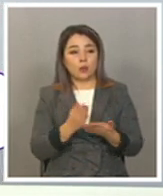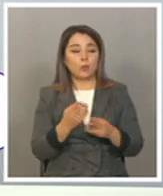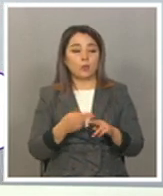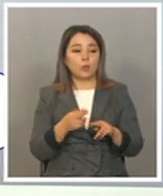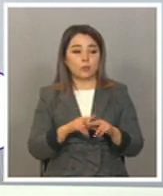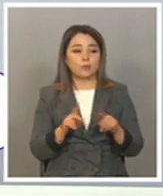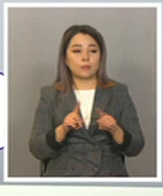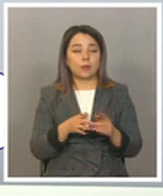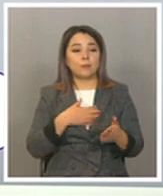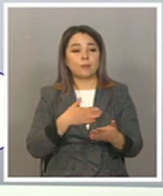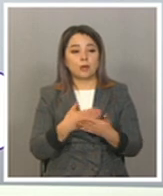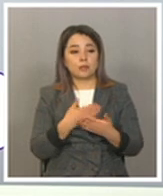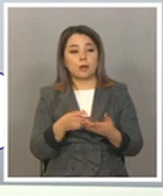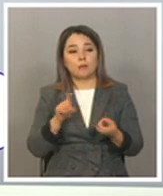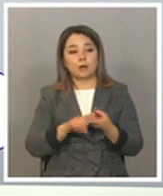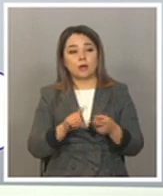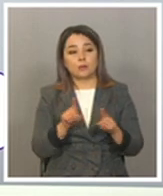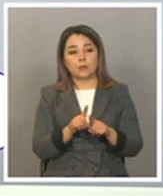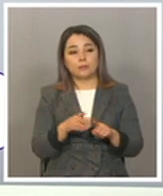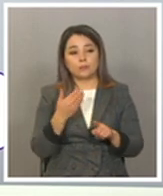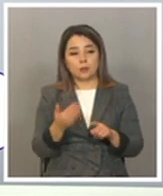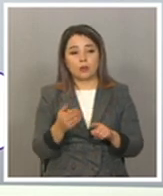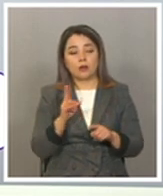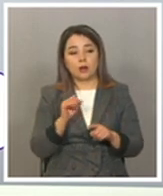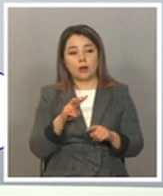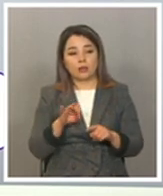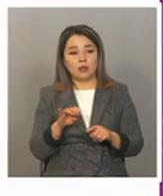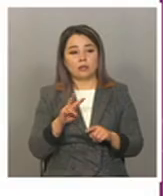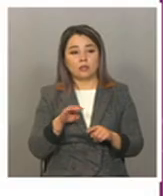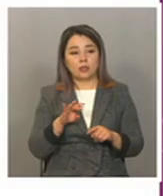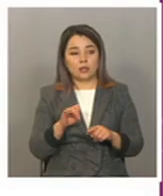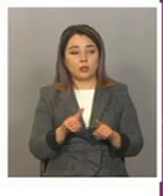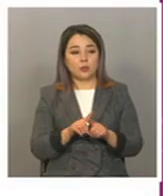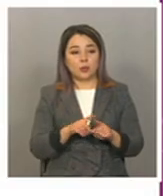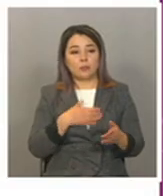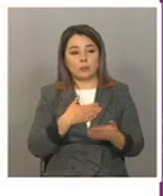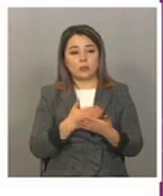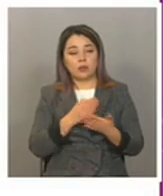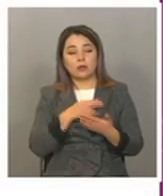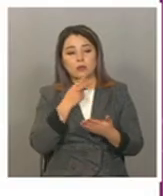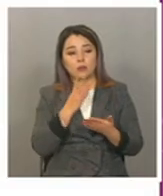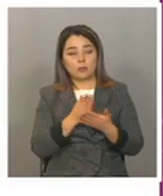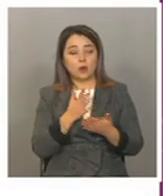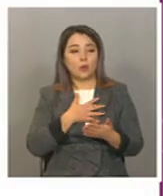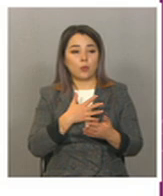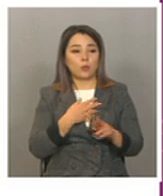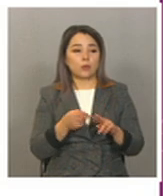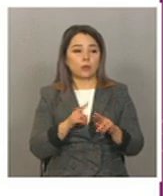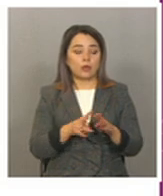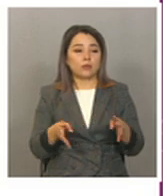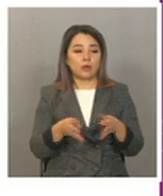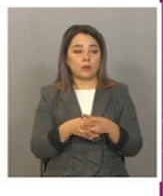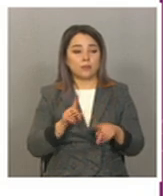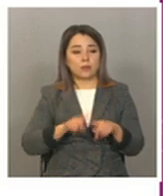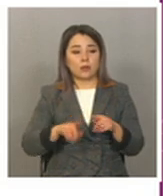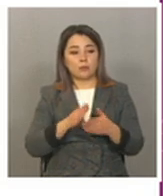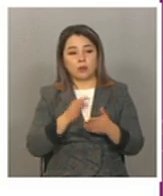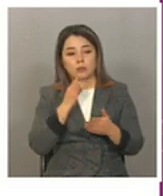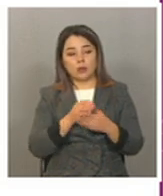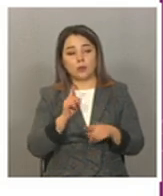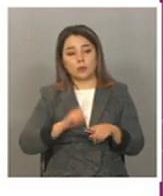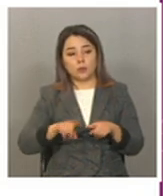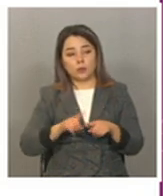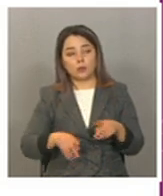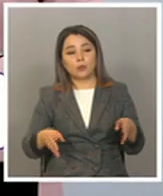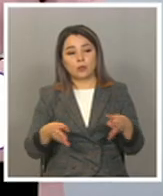олардың белсенділігіне байланысты, яғни калий натрийға қарағанда белсенді, сондықтан ол оттекпен тезірек тотығады. Яғни жауабы тезірек